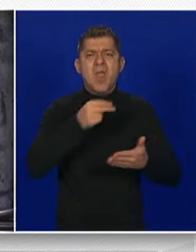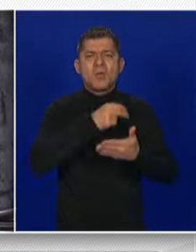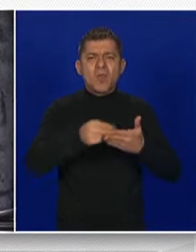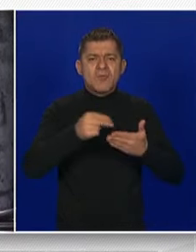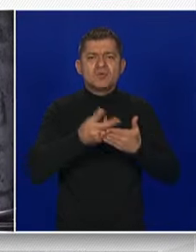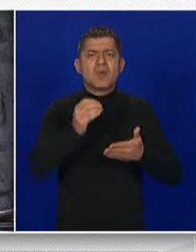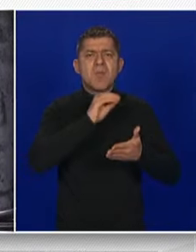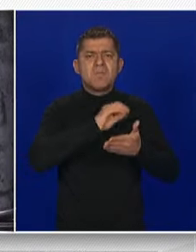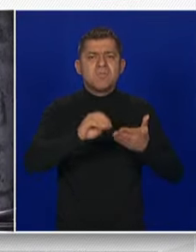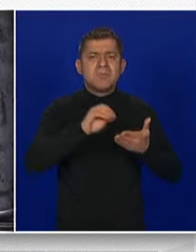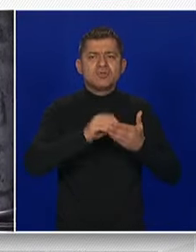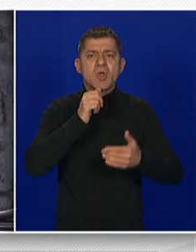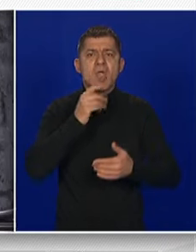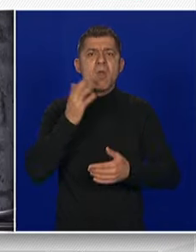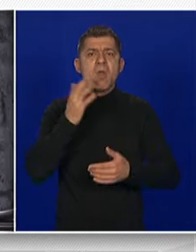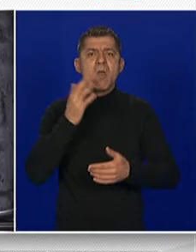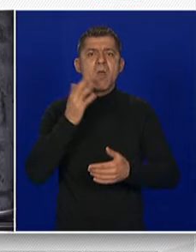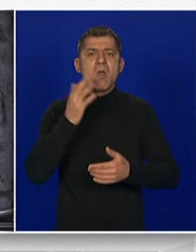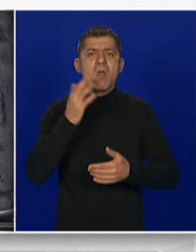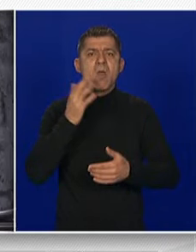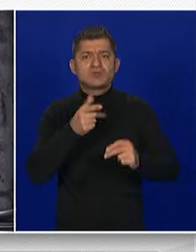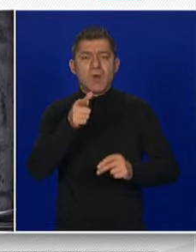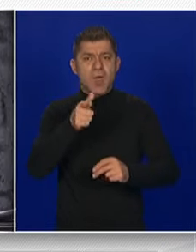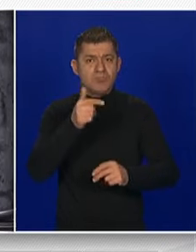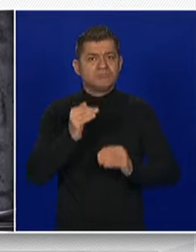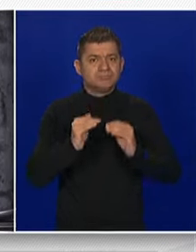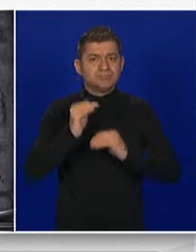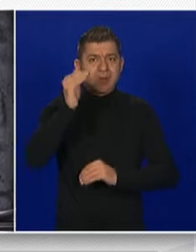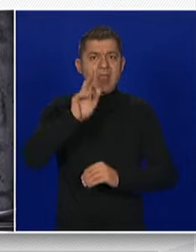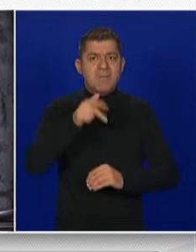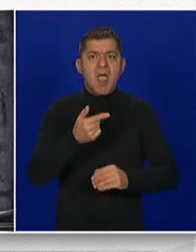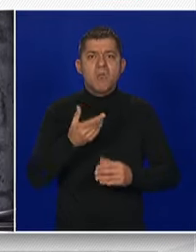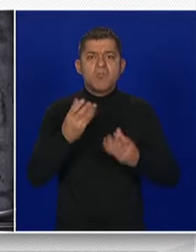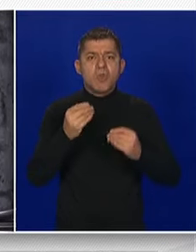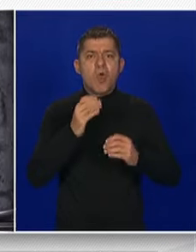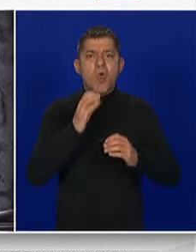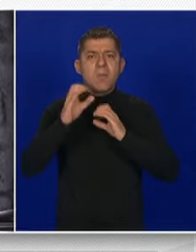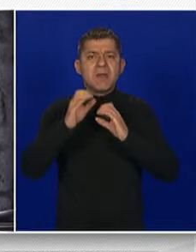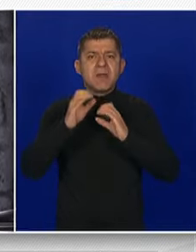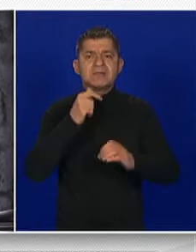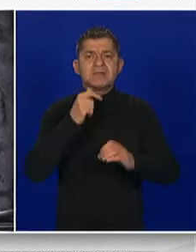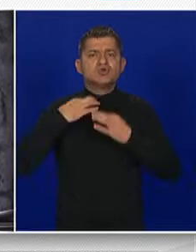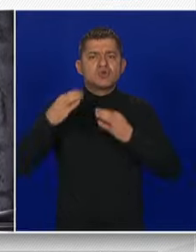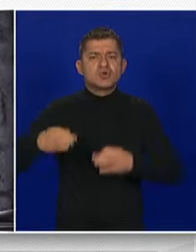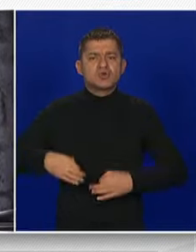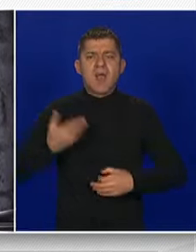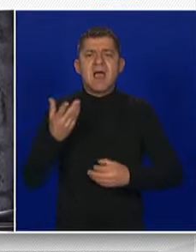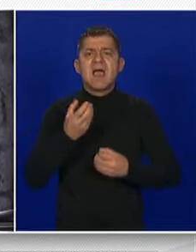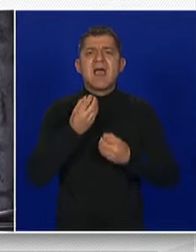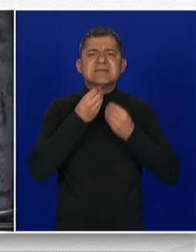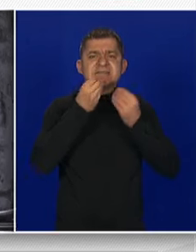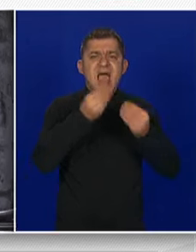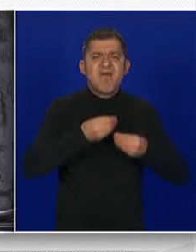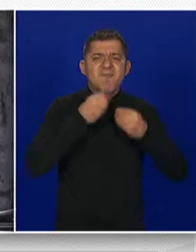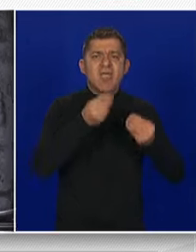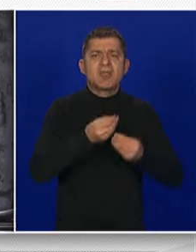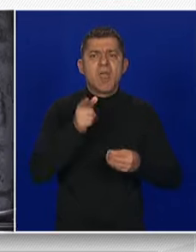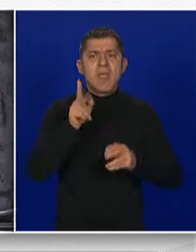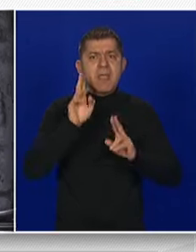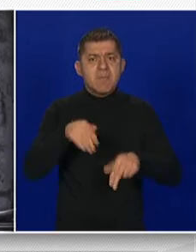i broj razgovora o cijepljenju raste. Kontinuirano se komunicira sa stručnjacima koji daju